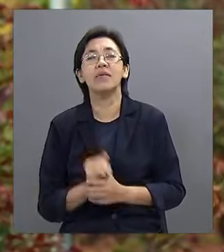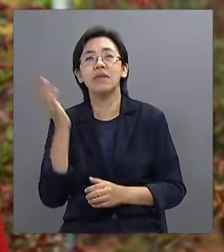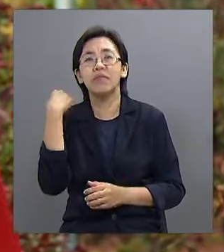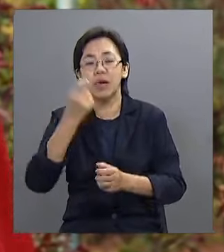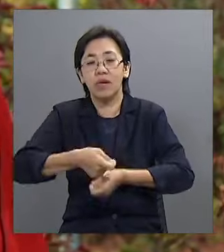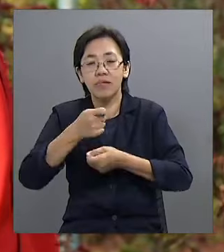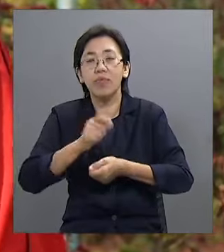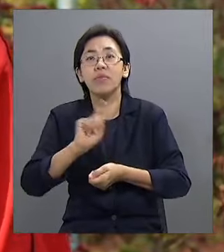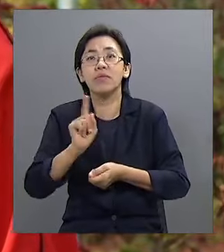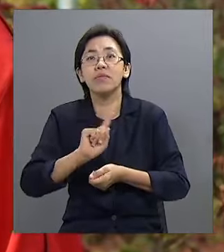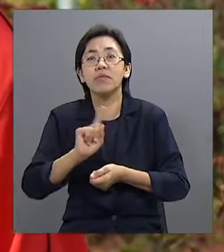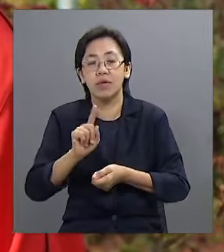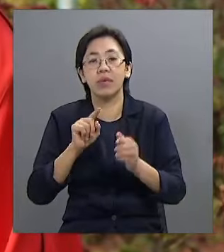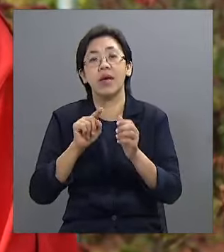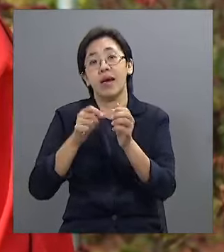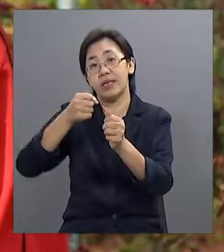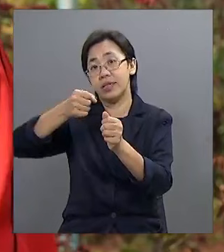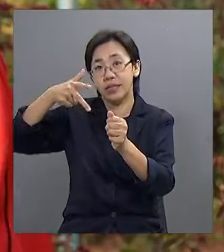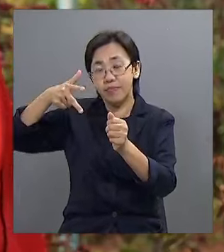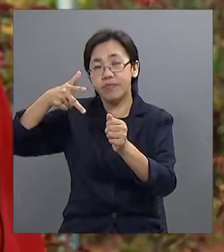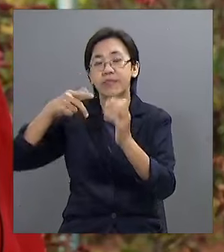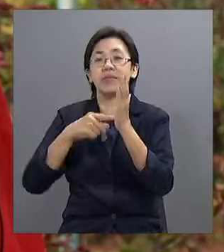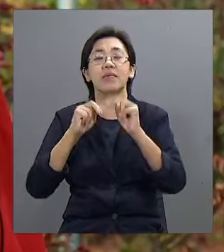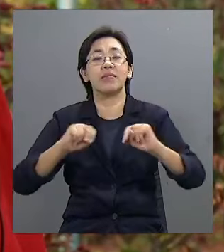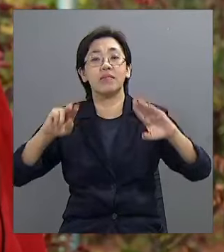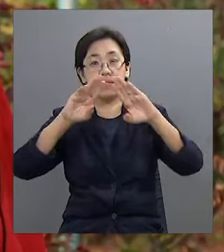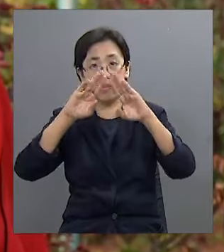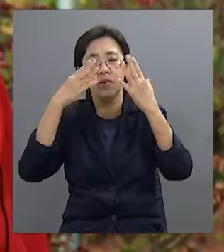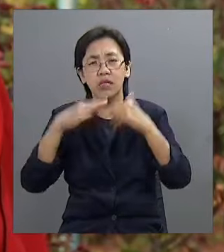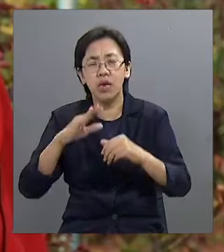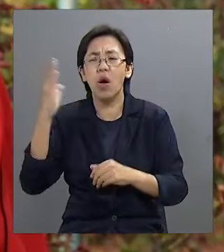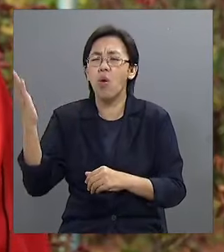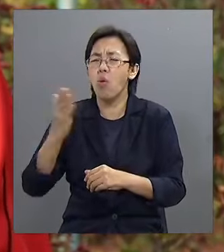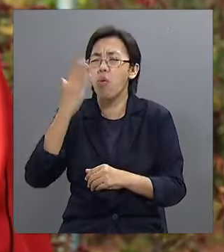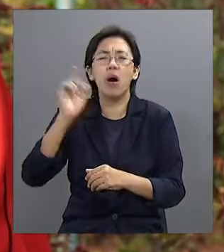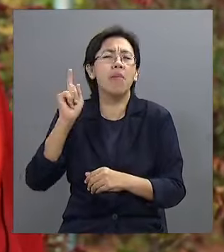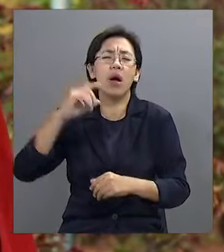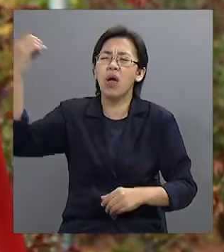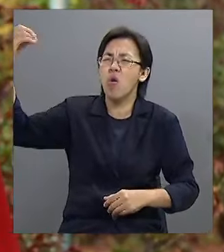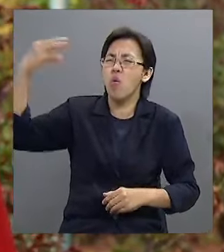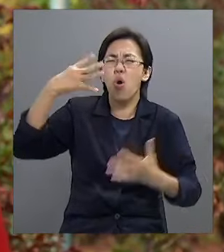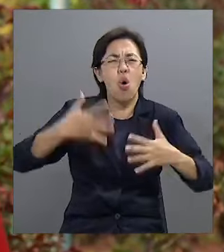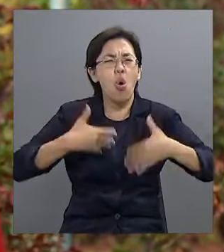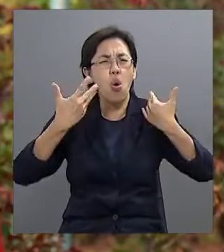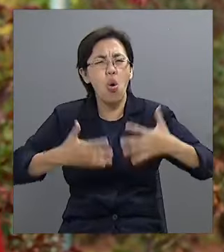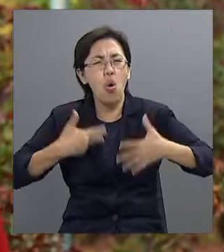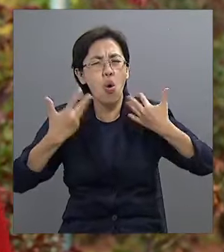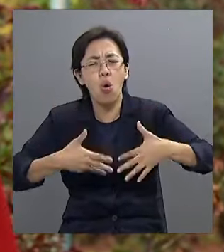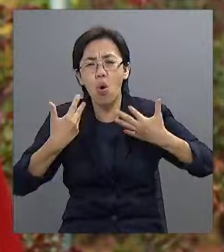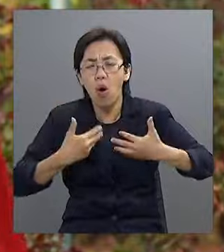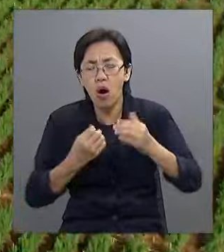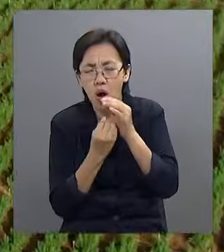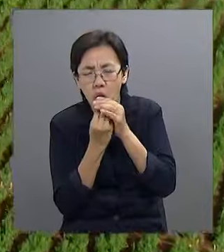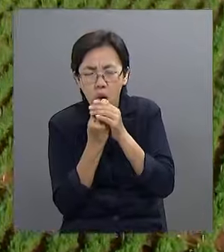าสามพันเนาะปลูกกุหลาบอยู่ที่โน่นแล้วอากาศมันเริ่มร้อนยุคหลังๆอากาศเริ่มร้อนก็กุหลาบจะไม่ค่อยได้ดีเท่